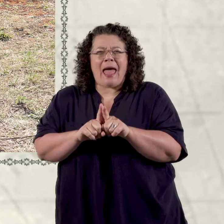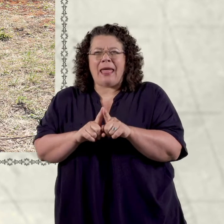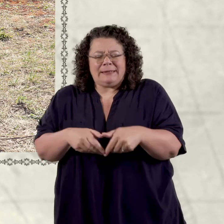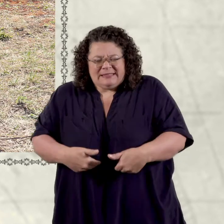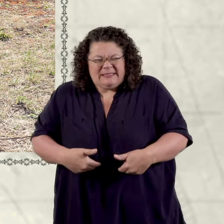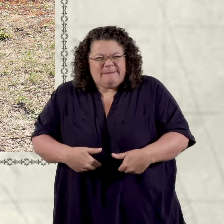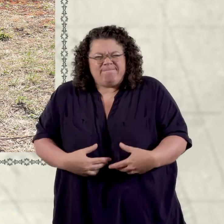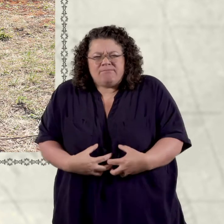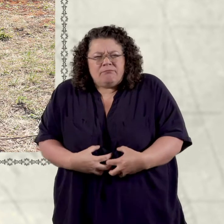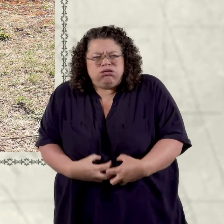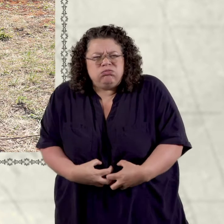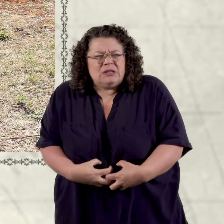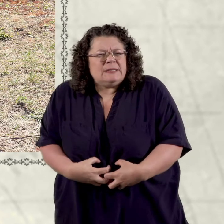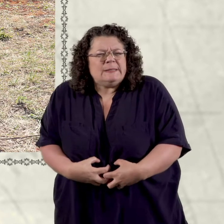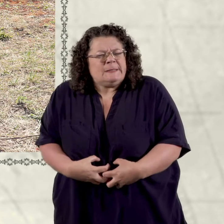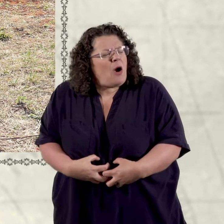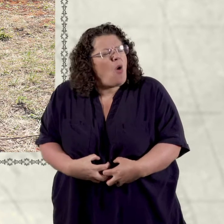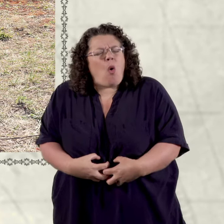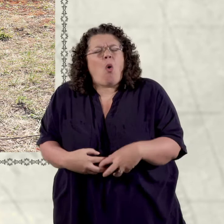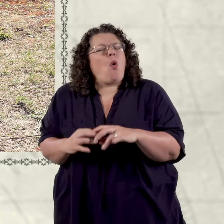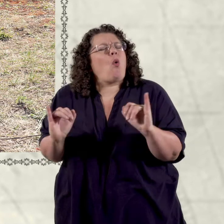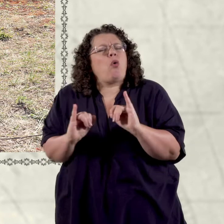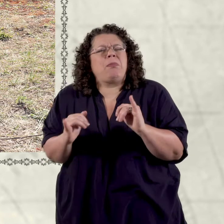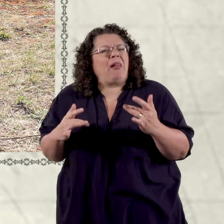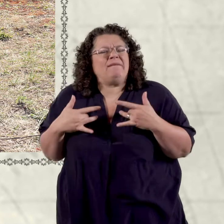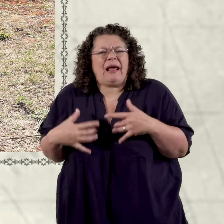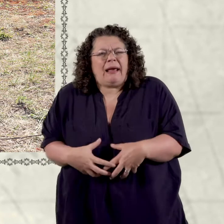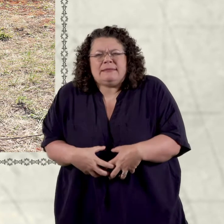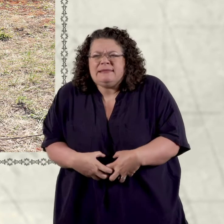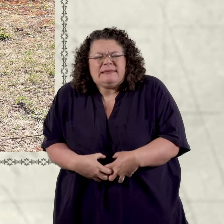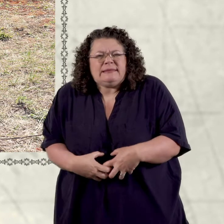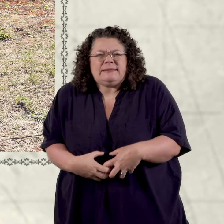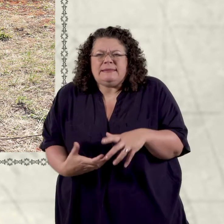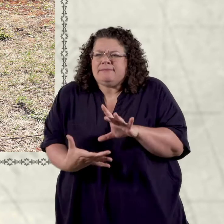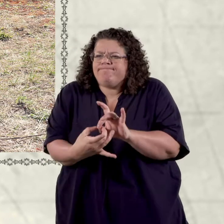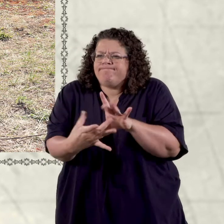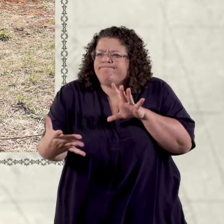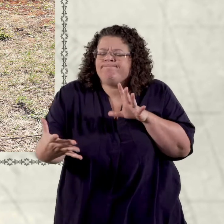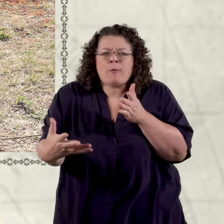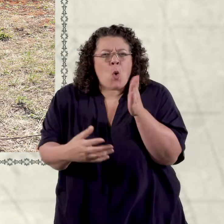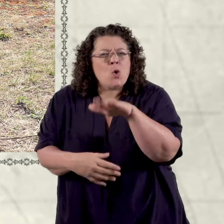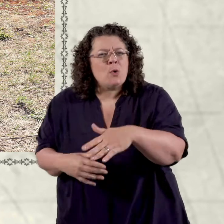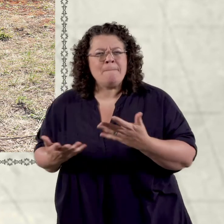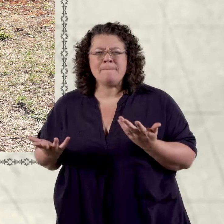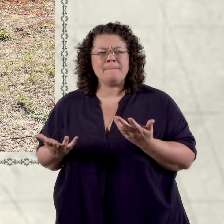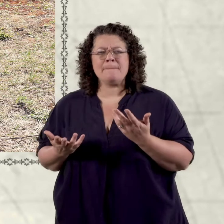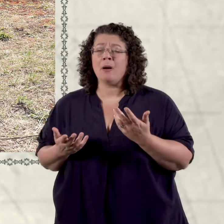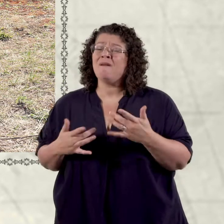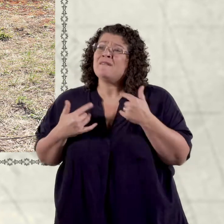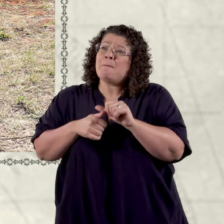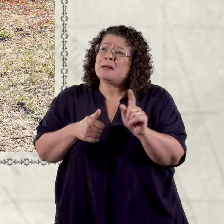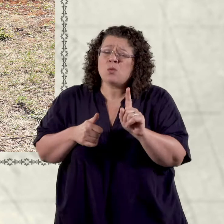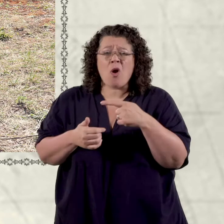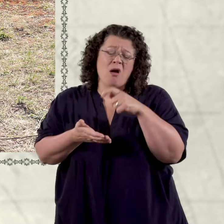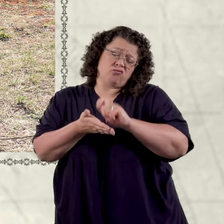nhw. Dwi yma, rhywle yn Ffrainc. Mae yma wlad rhyfeddol o